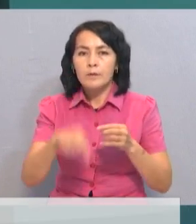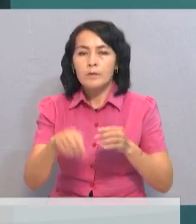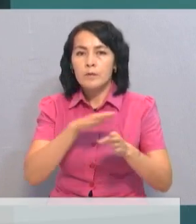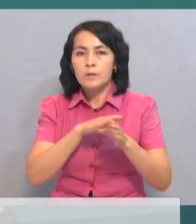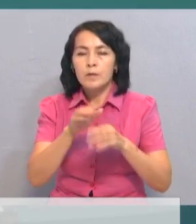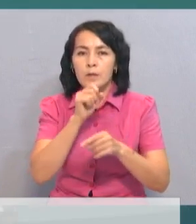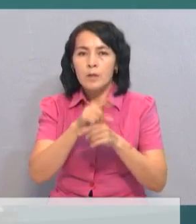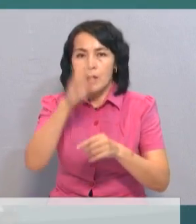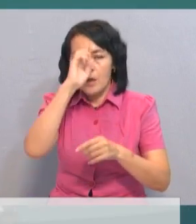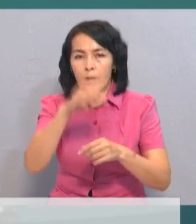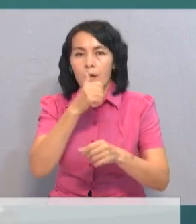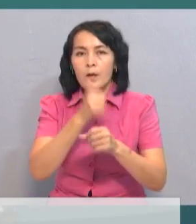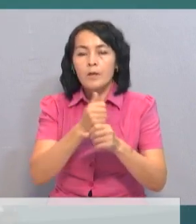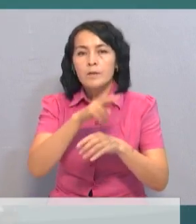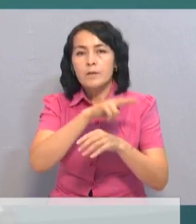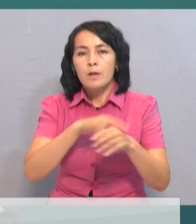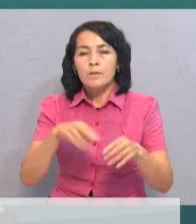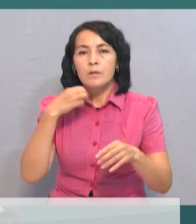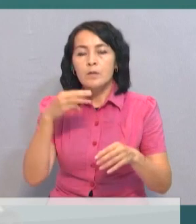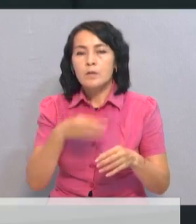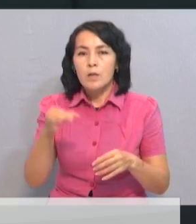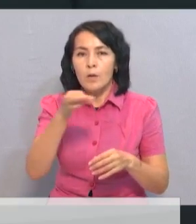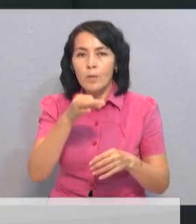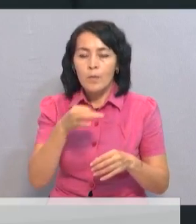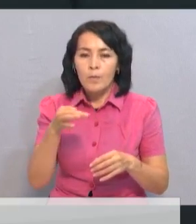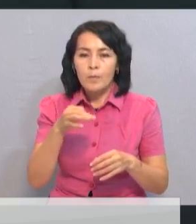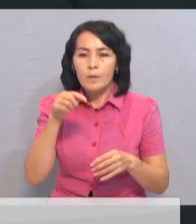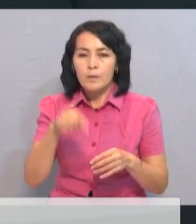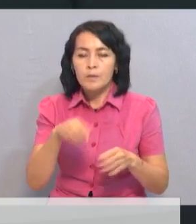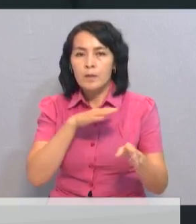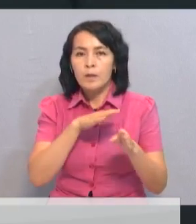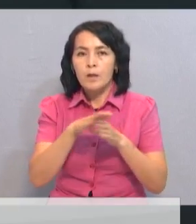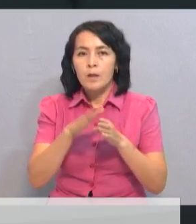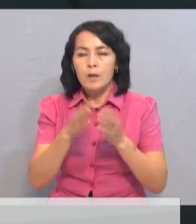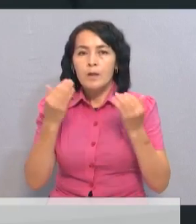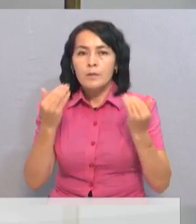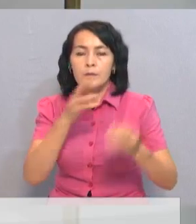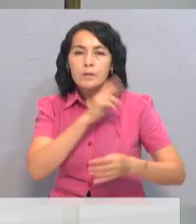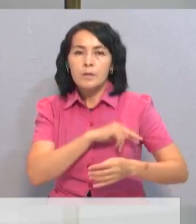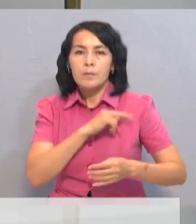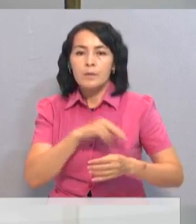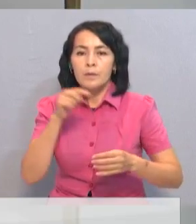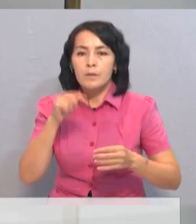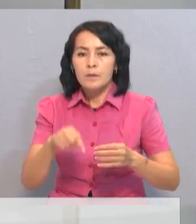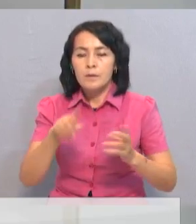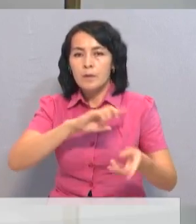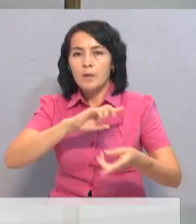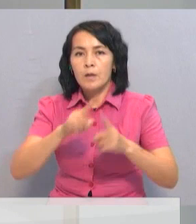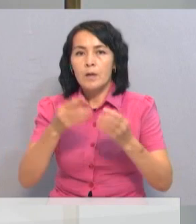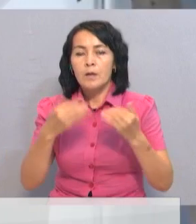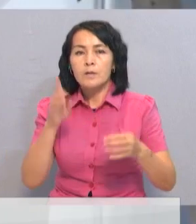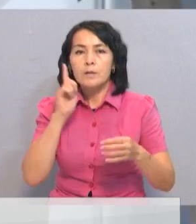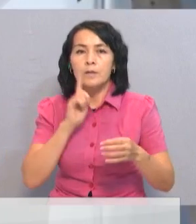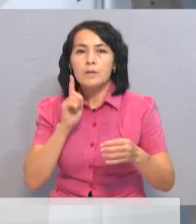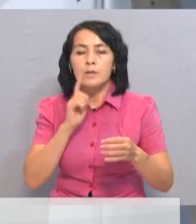исполнении поручения главы государства полицейские Туркестанской области проводят системную работу для внесения изменений о